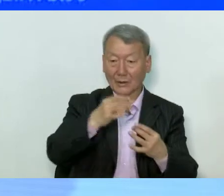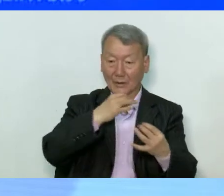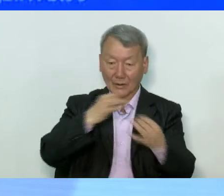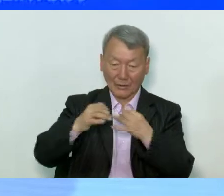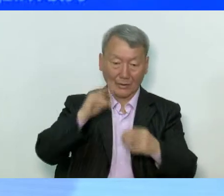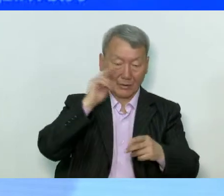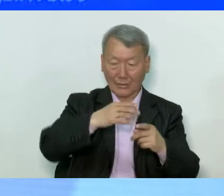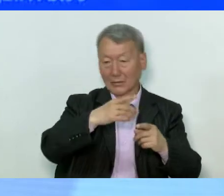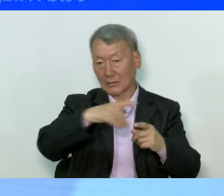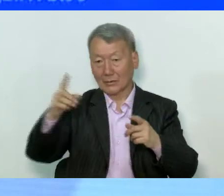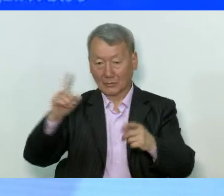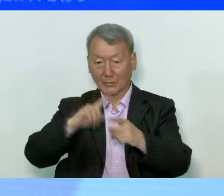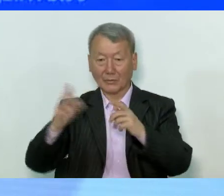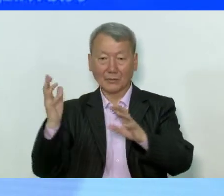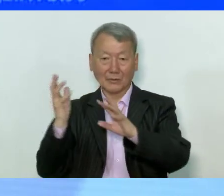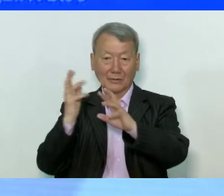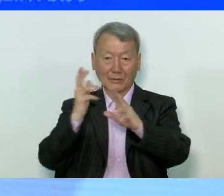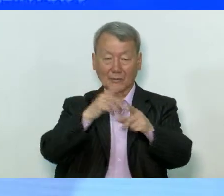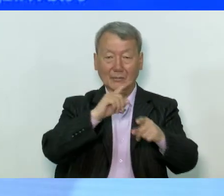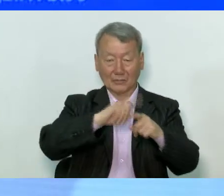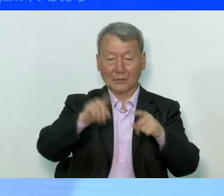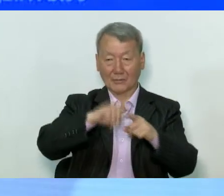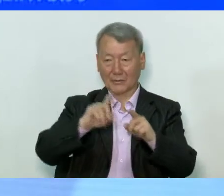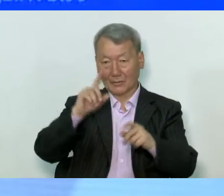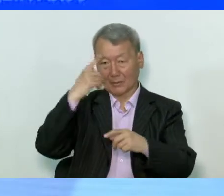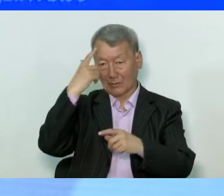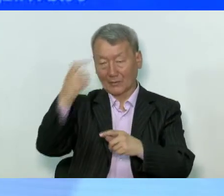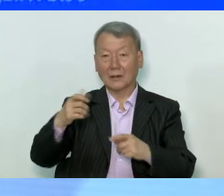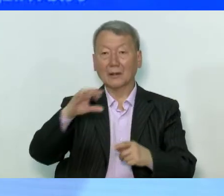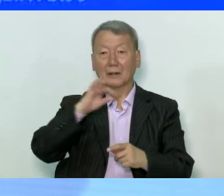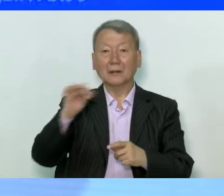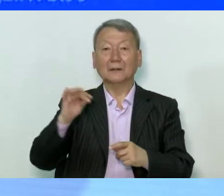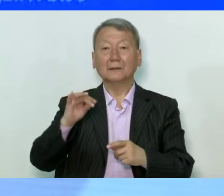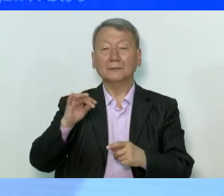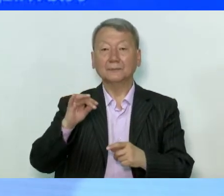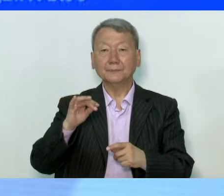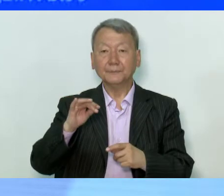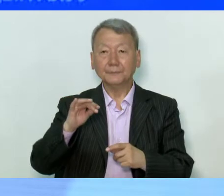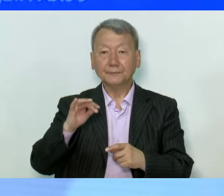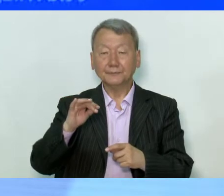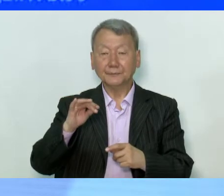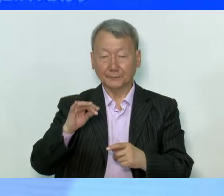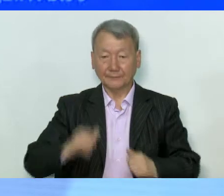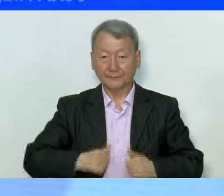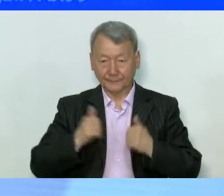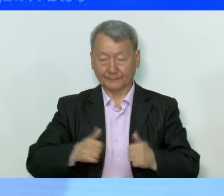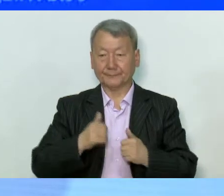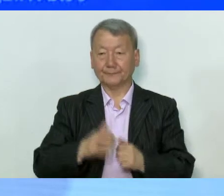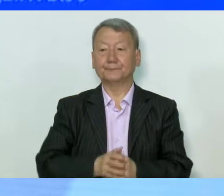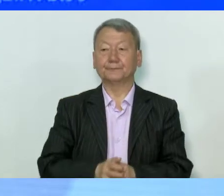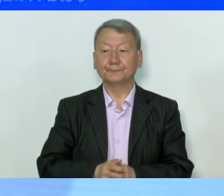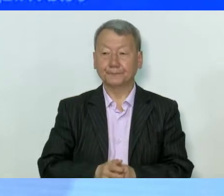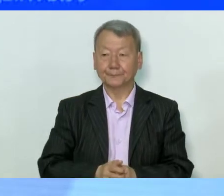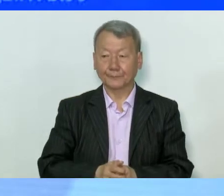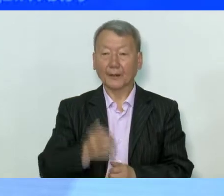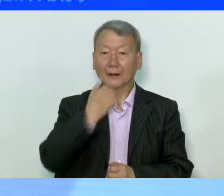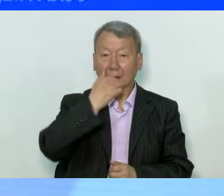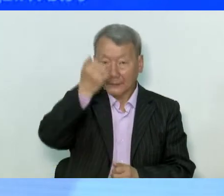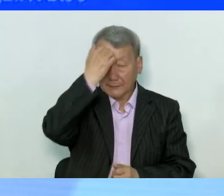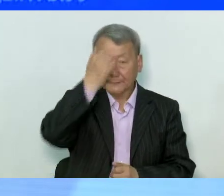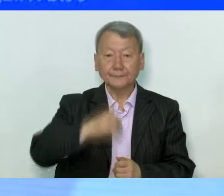жумушун бүтүрүп бергиле деген талапты коюп атабыз и ушундай милдеттендирип атабыз.